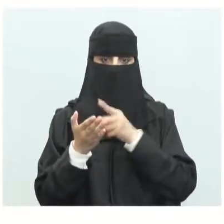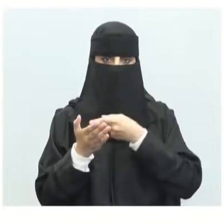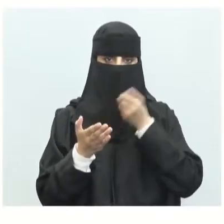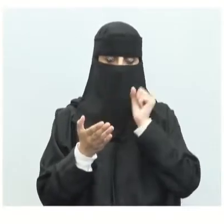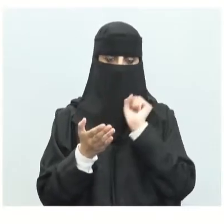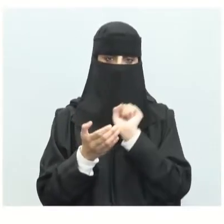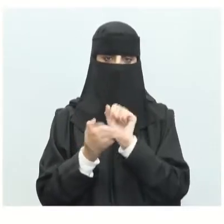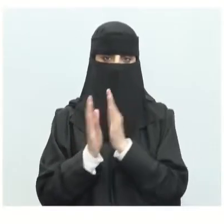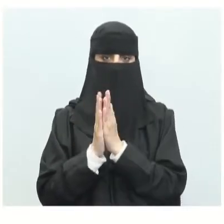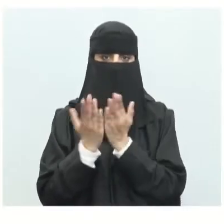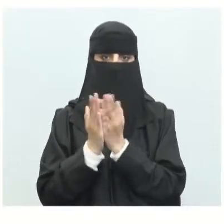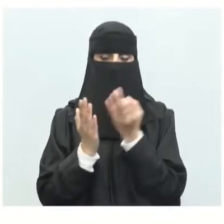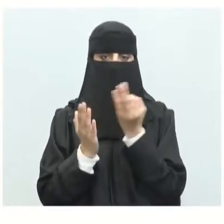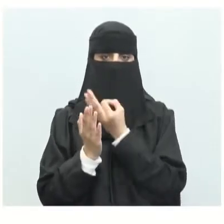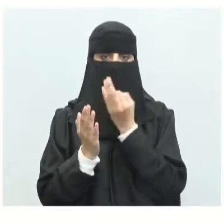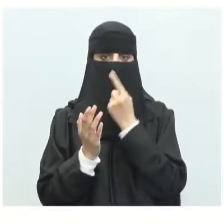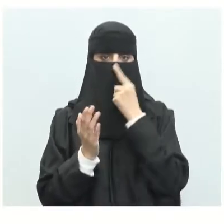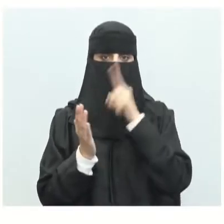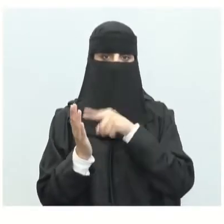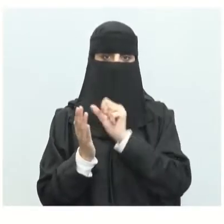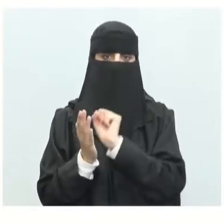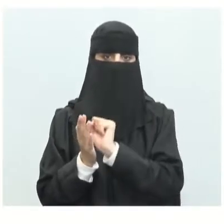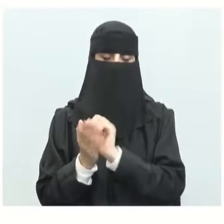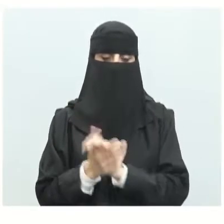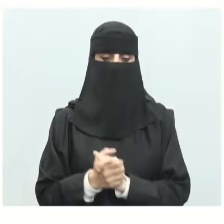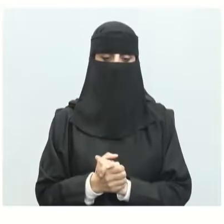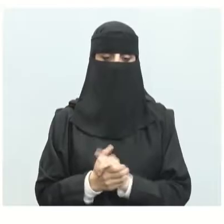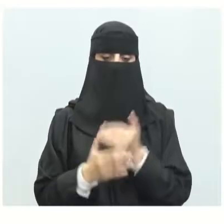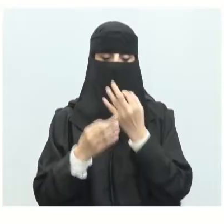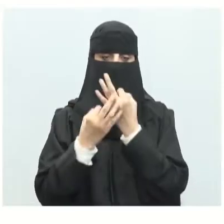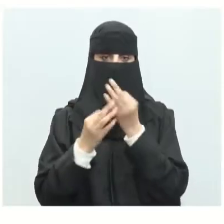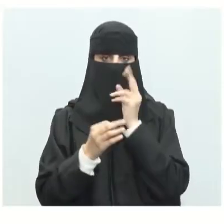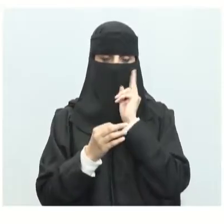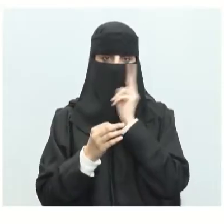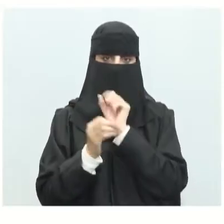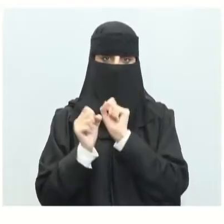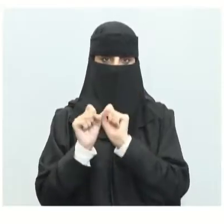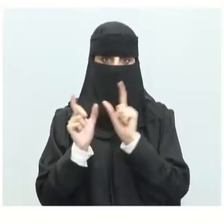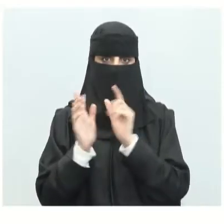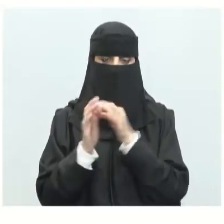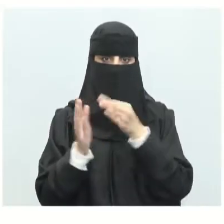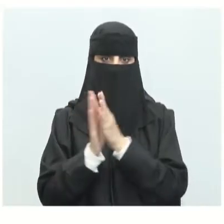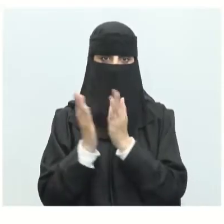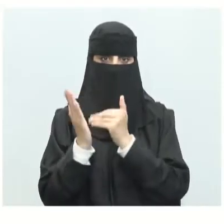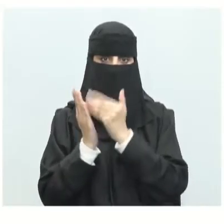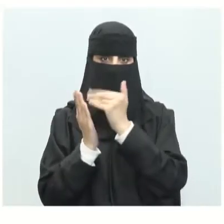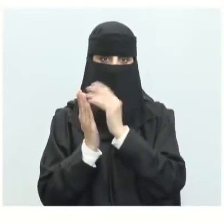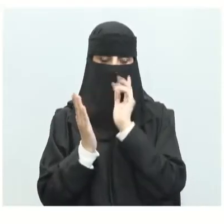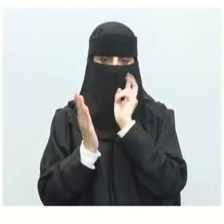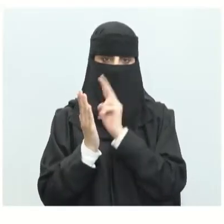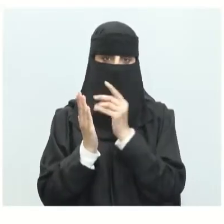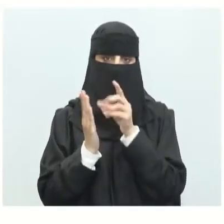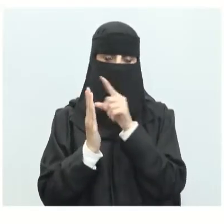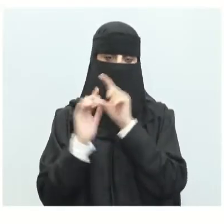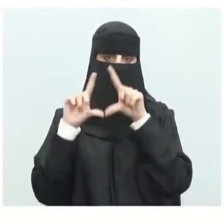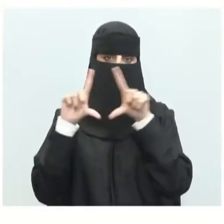كتاب يتحدث عن نفسه وكمان يلاحظ يوجد في اعلى الشاشه رابطا